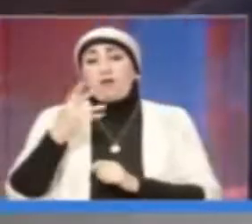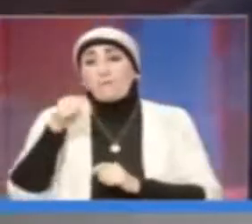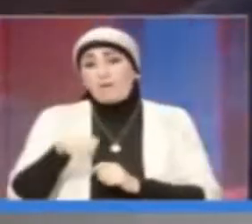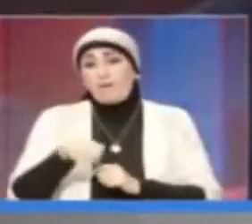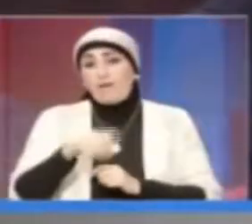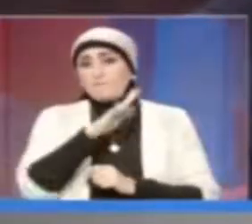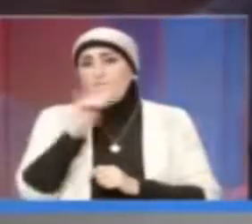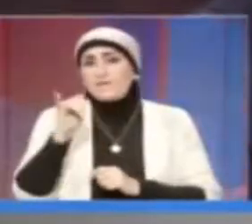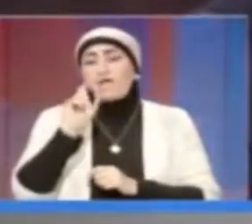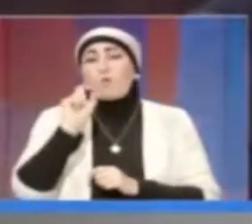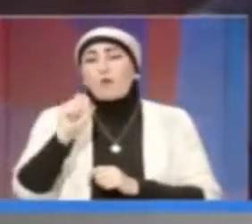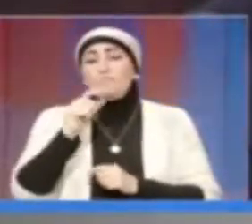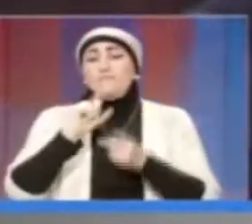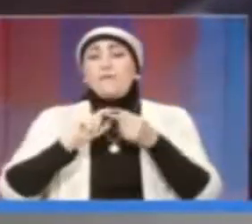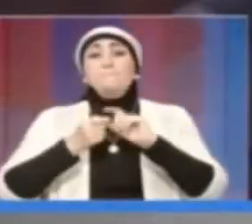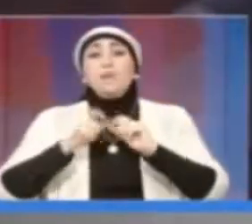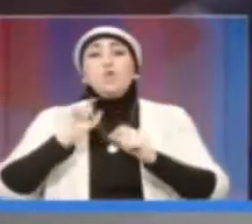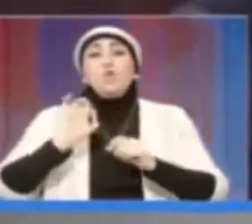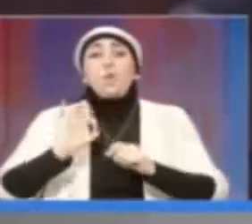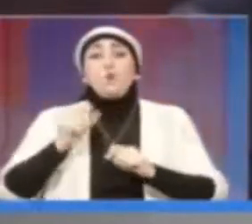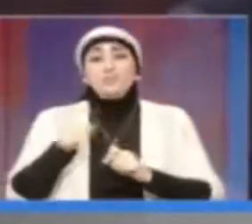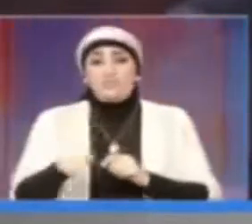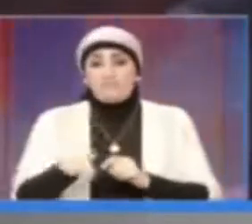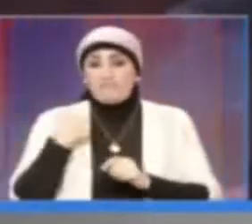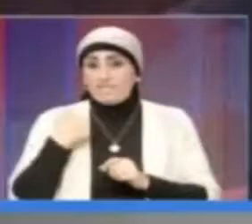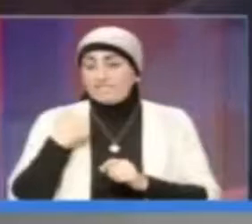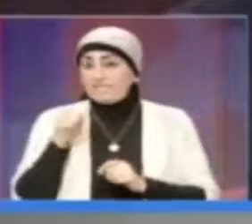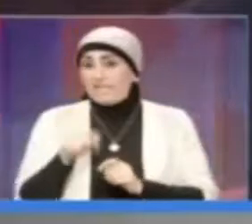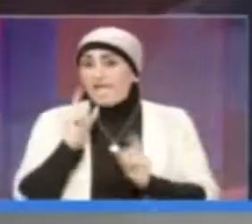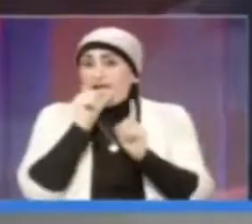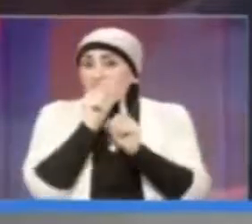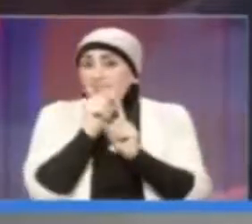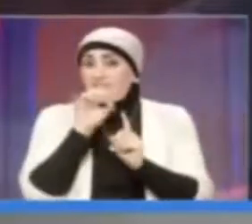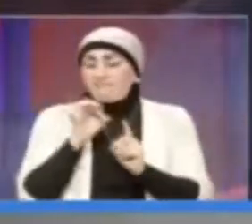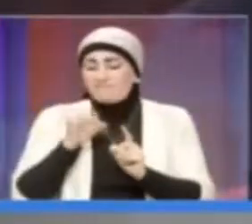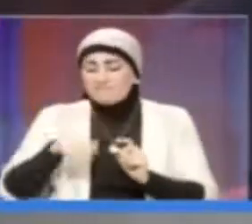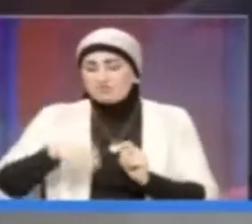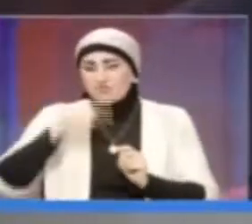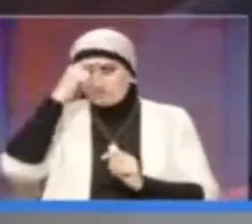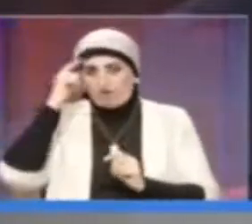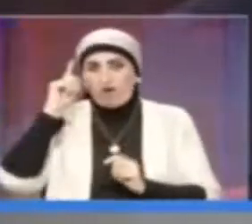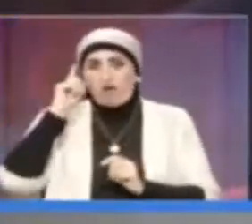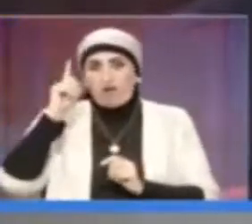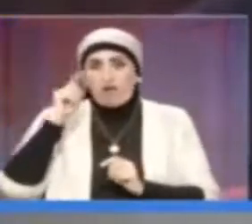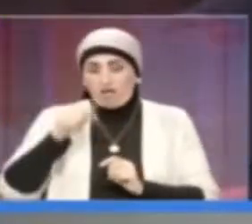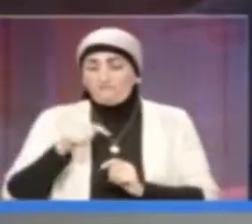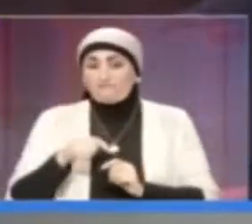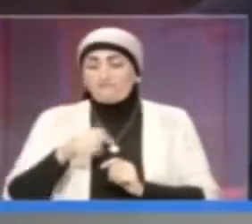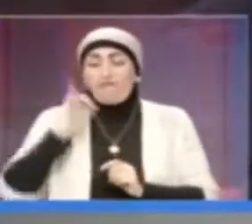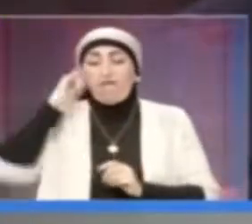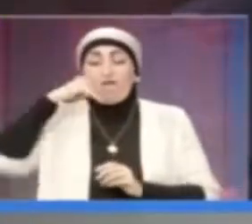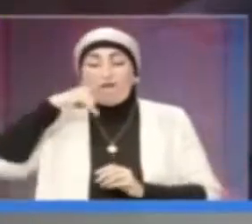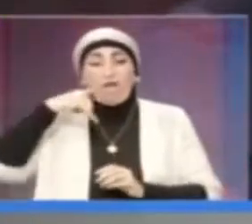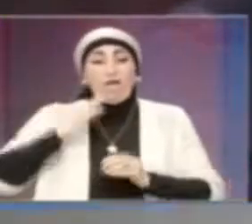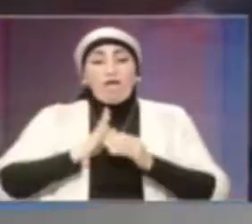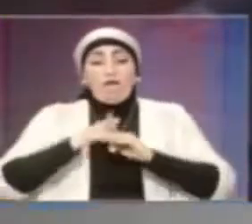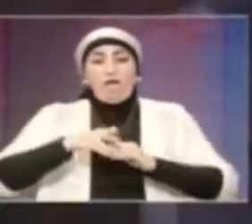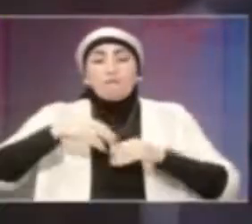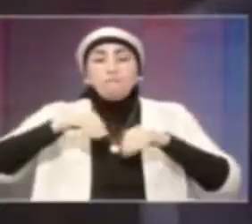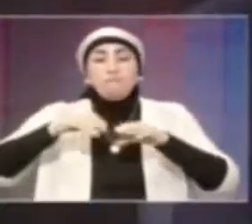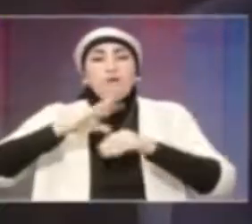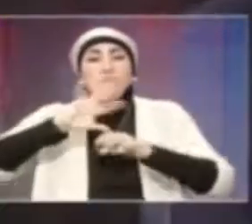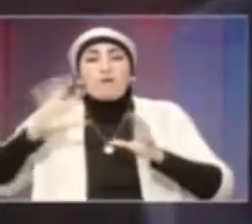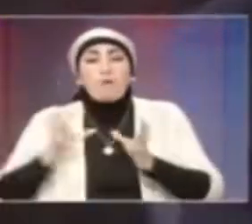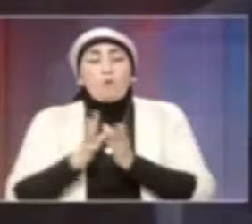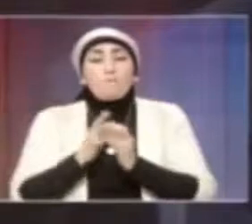إلى 105,000,000 كانت كمستهدف لنا. هذا العام إن شاء الله نؤمل المزيد على ذلك، وهذا